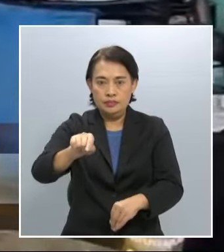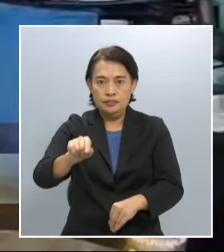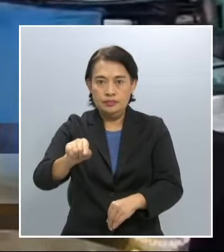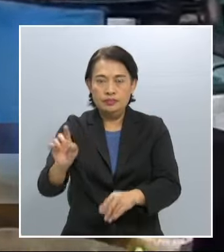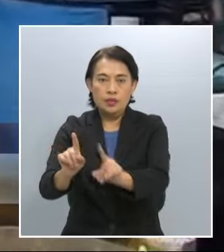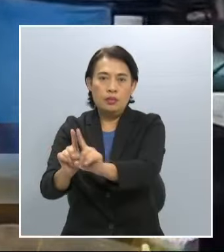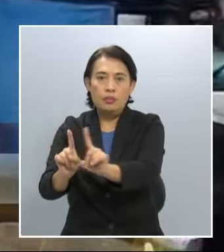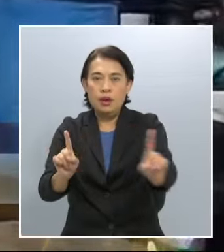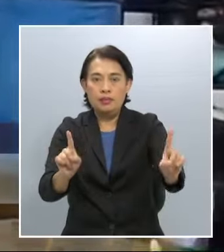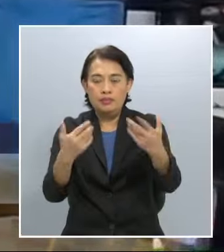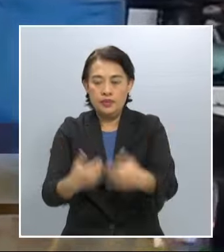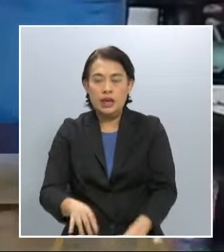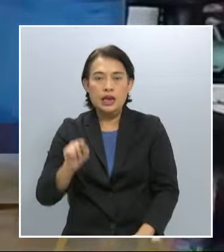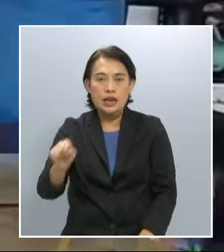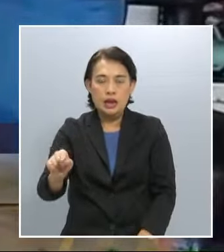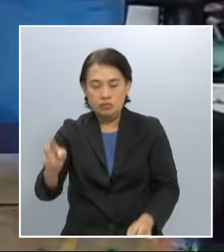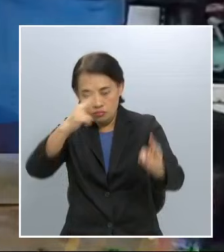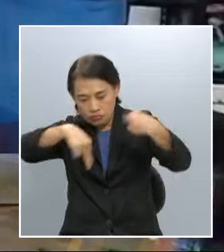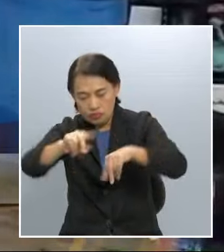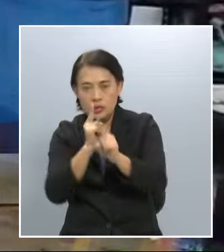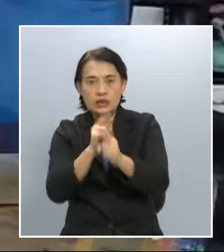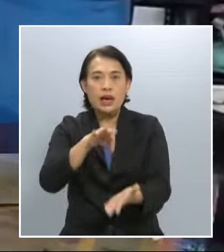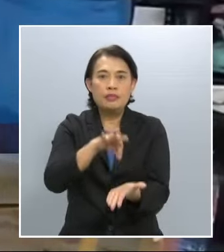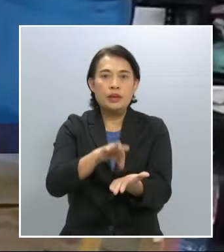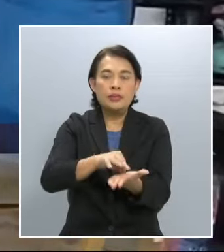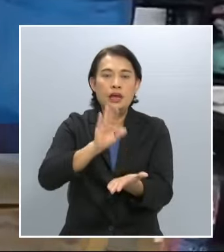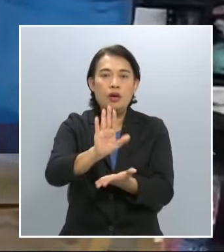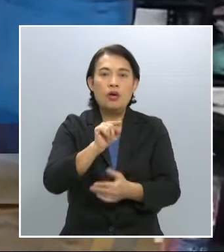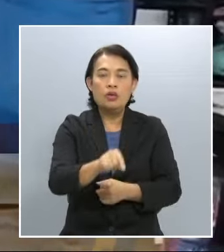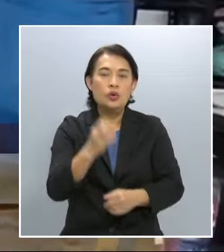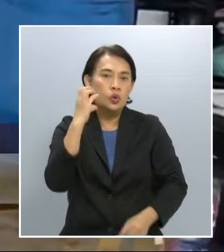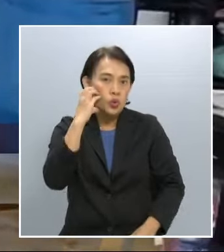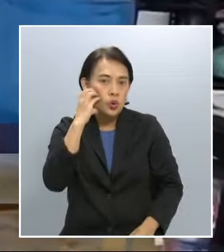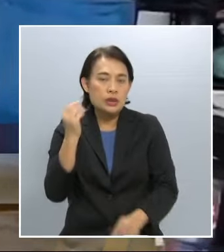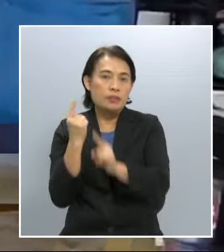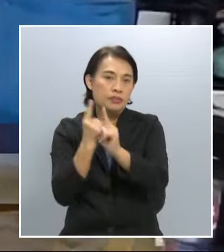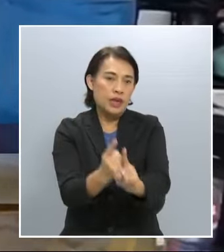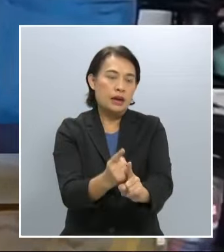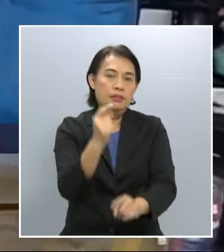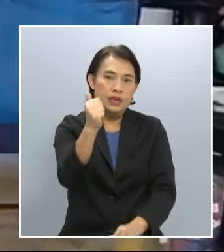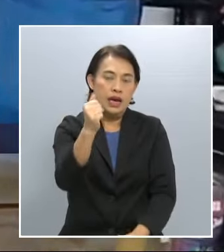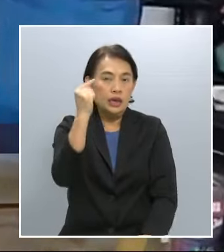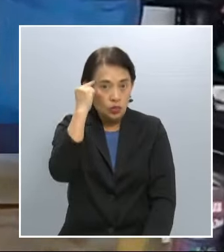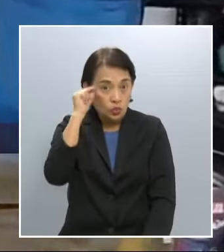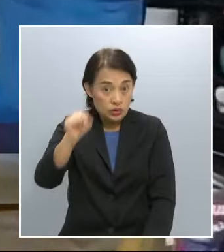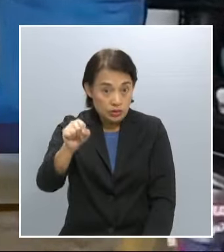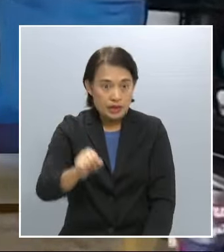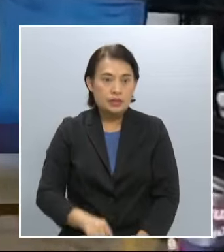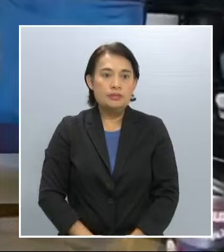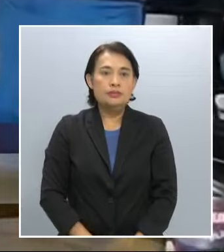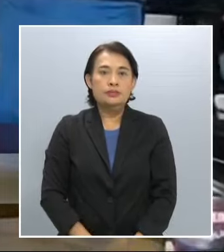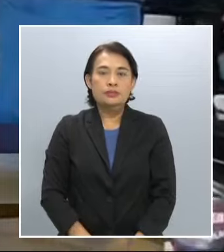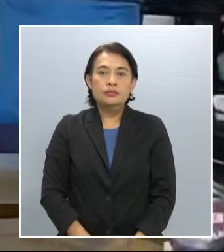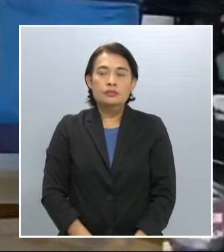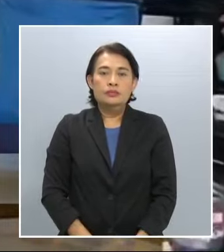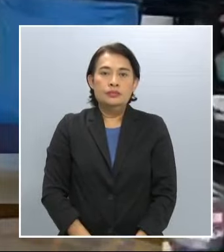ามหาโดยใช้การติดตามตำแหน่งจากโทรศัพท์มือถือนี่แหละเดี๋ยวนี้เขาตามกันได้หลายท่านจะรู้ใช่ไหมกระทั่งน